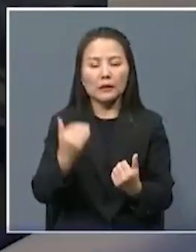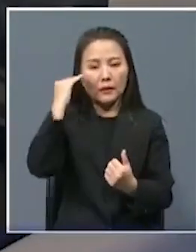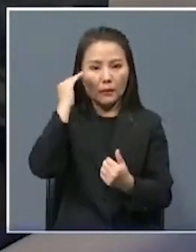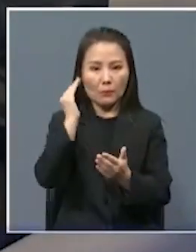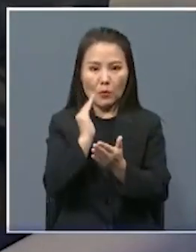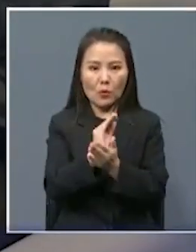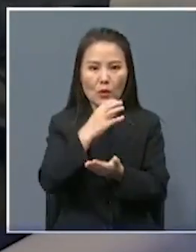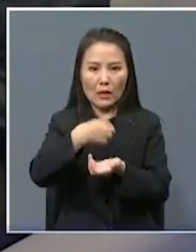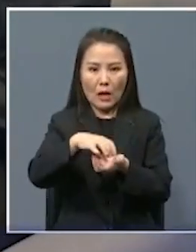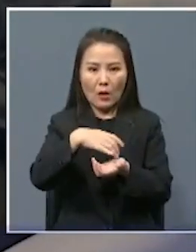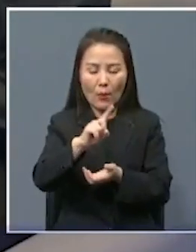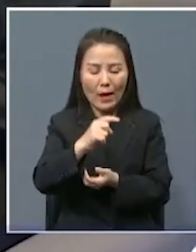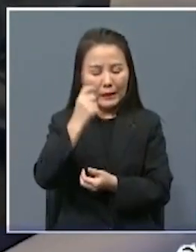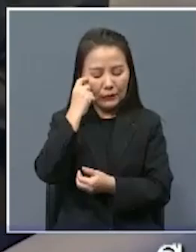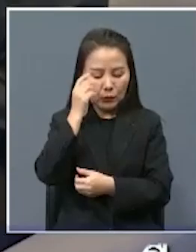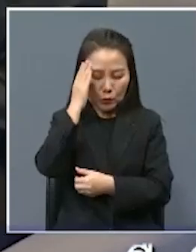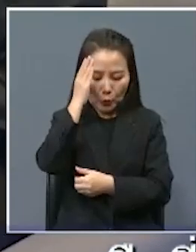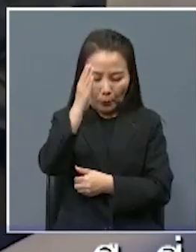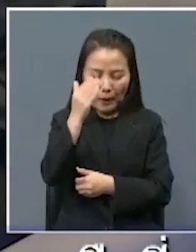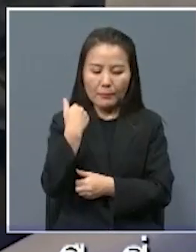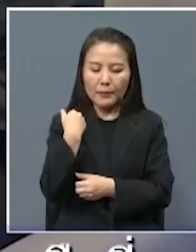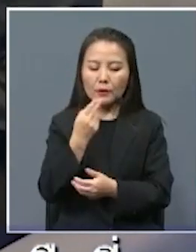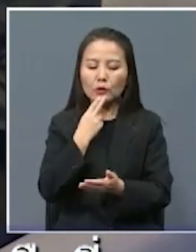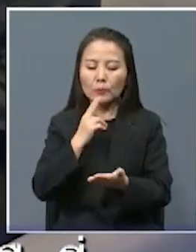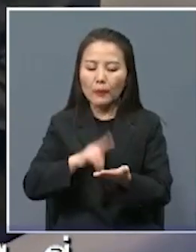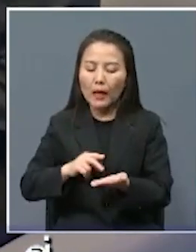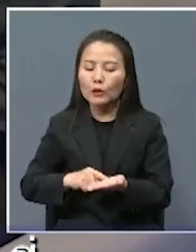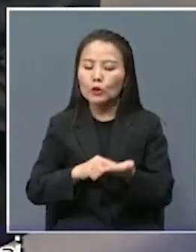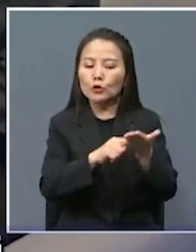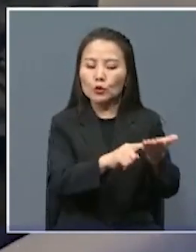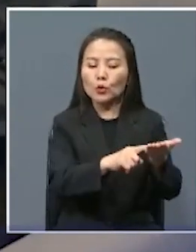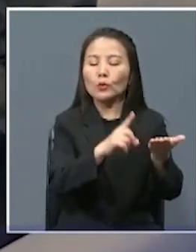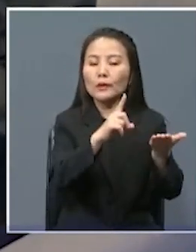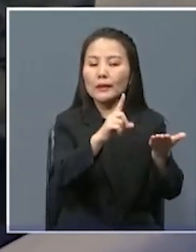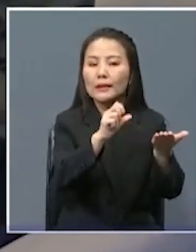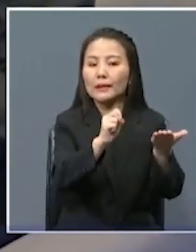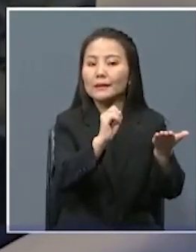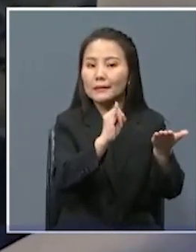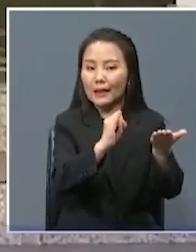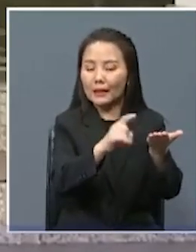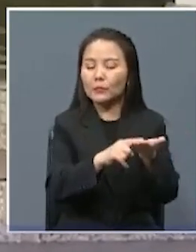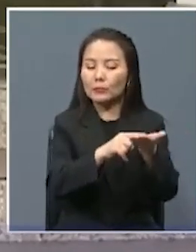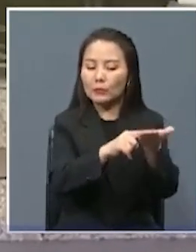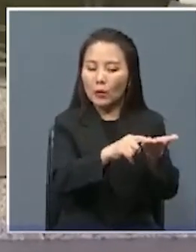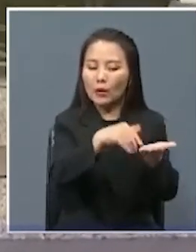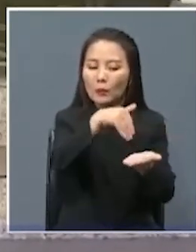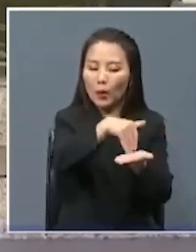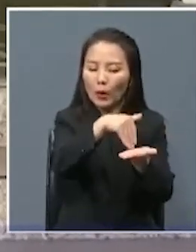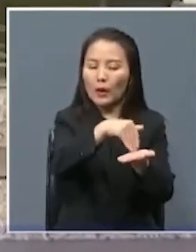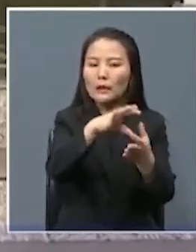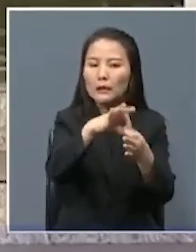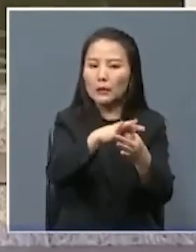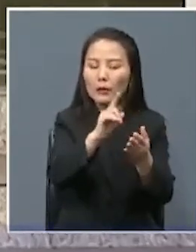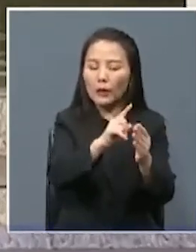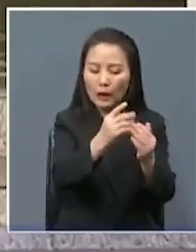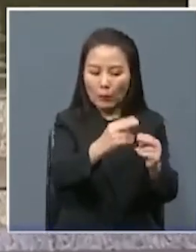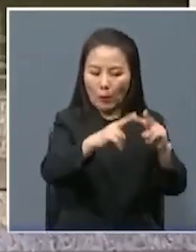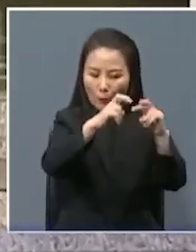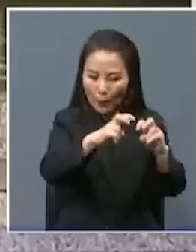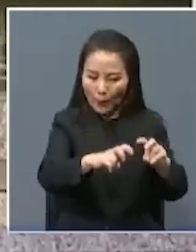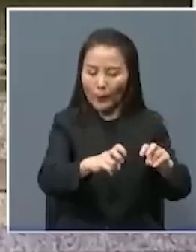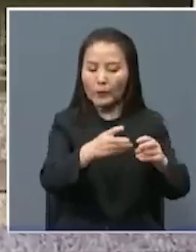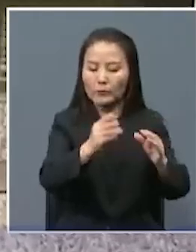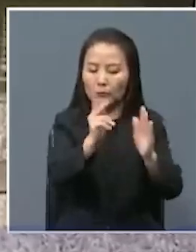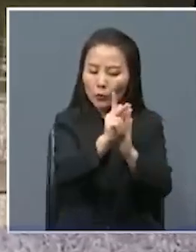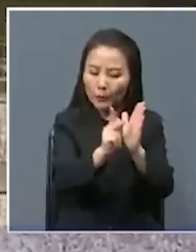ท์เปิดเผยว่าหลังจากนี้จะมีการส่งเรื่องไปยังกองบริหารคดีพิเศษในฐานะหน่วยงานกลางด้านคดีเพื่อประมวลข้อเท็จจริงและข้อก